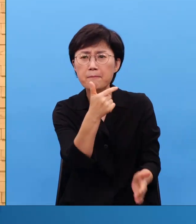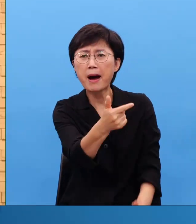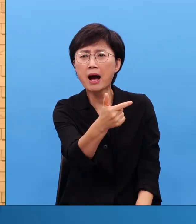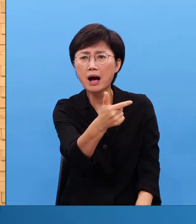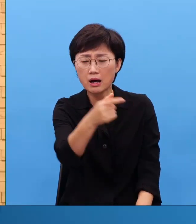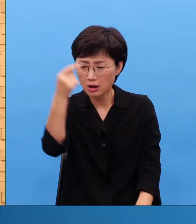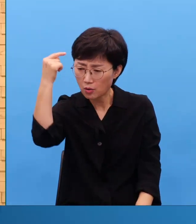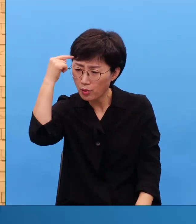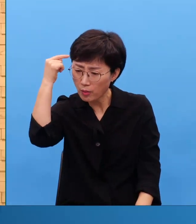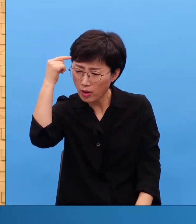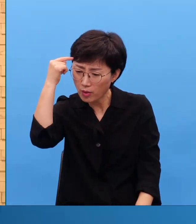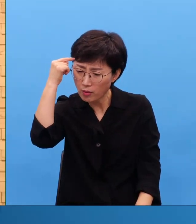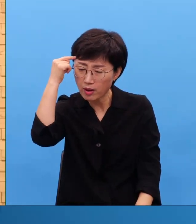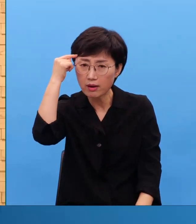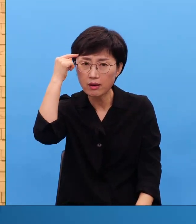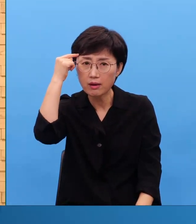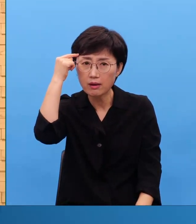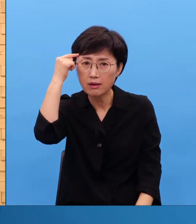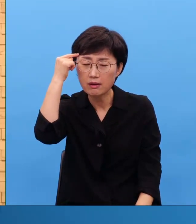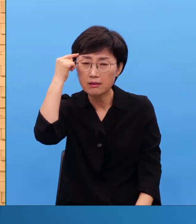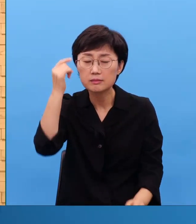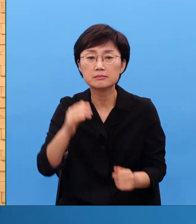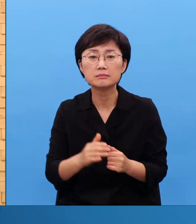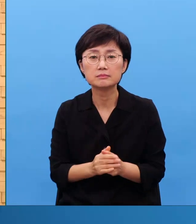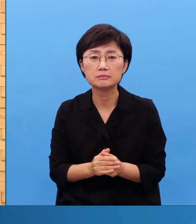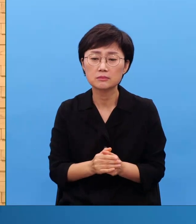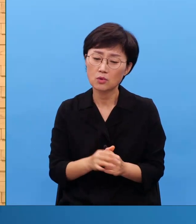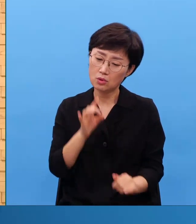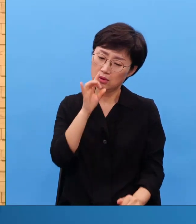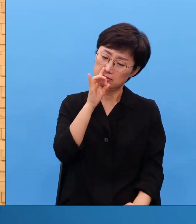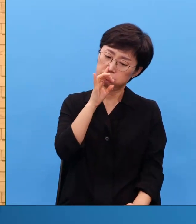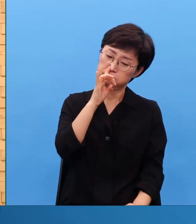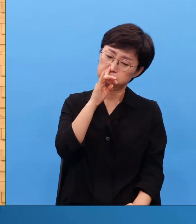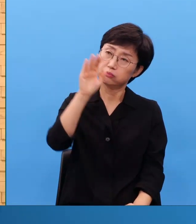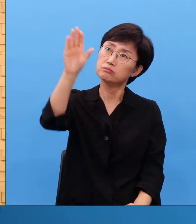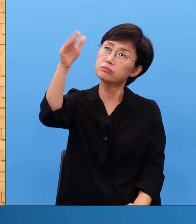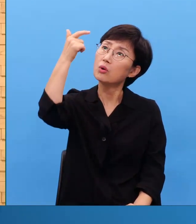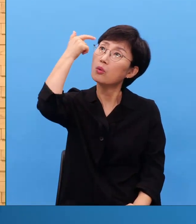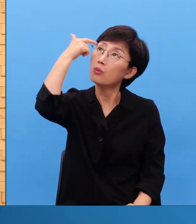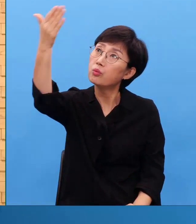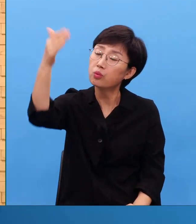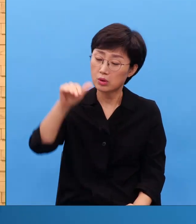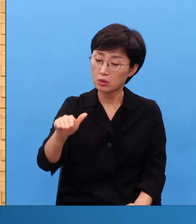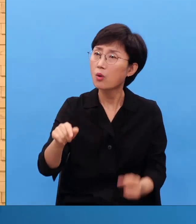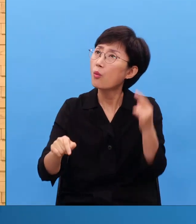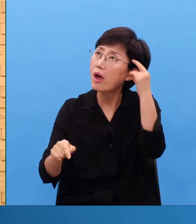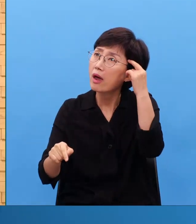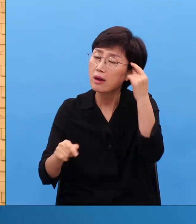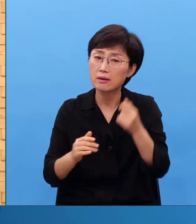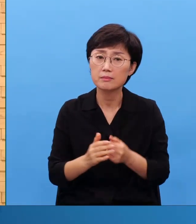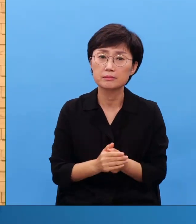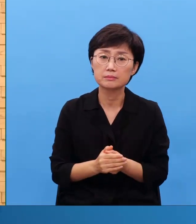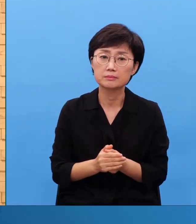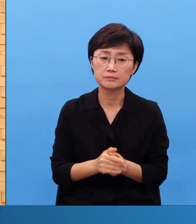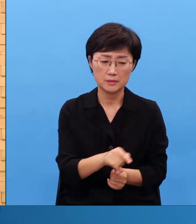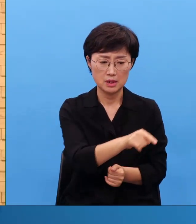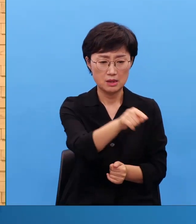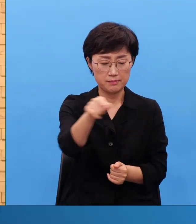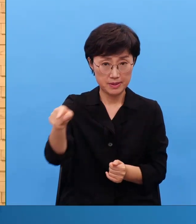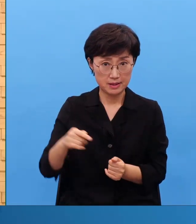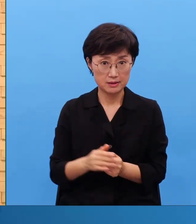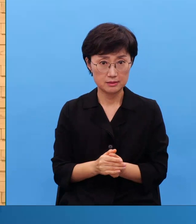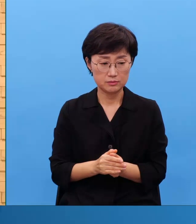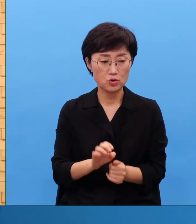expand. Why was there so much more wars? 질문해야 될 내용입니다. These are contents that you should question. 왜 그렇게도